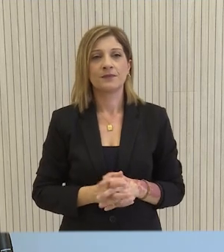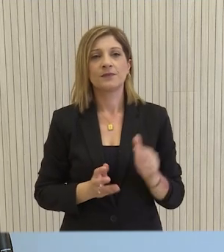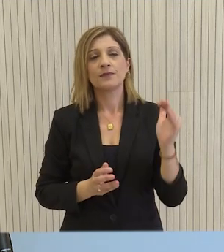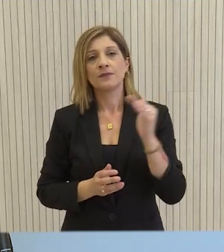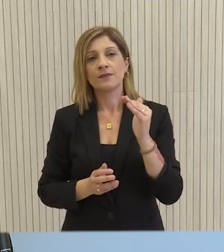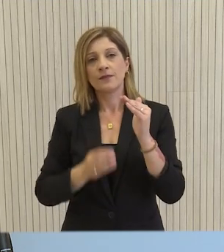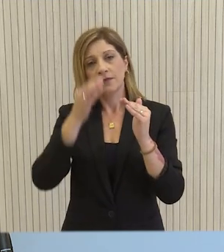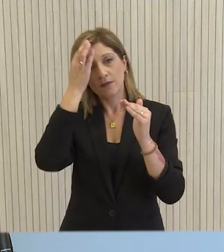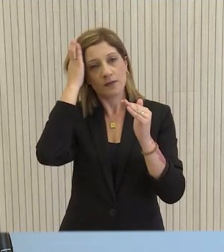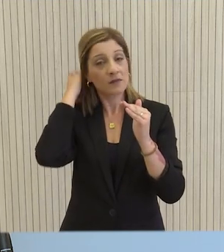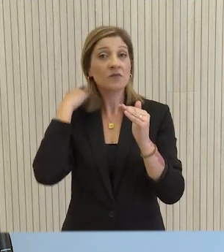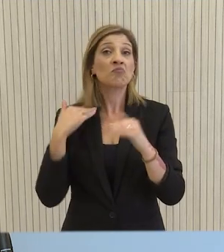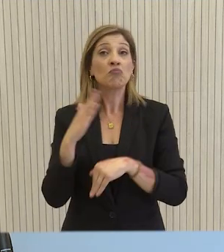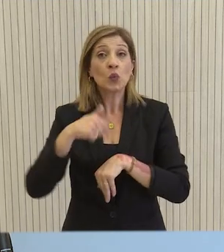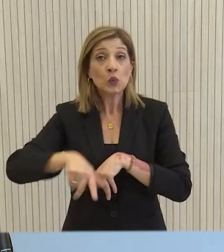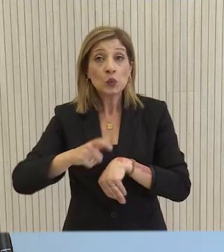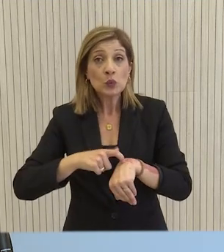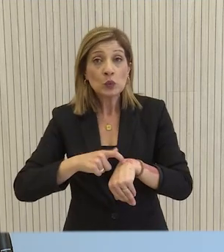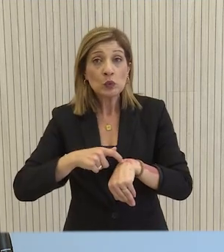Εντός του χρόνου, αυτό.